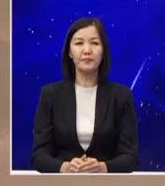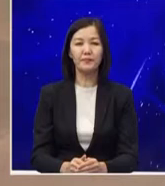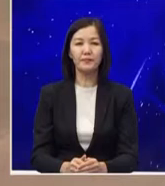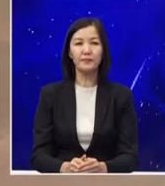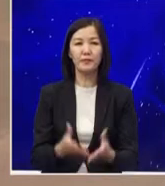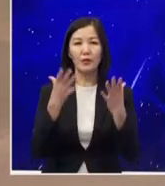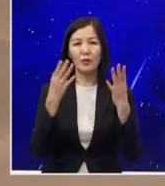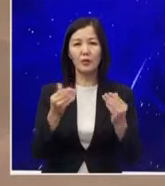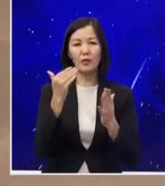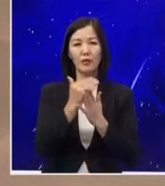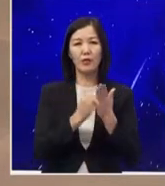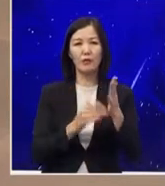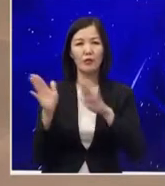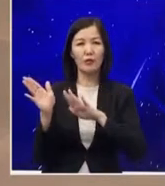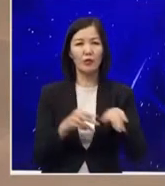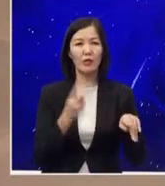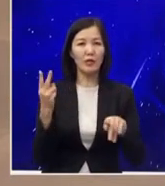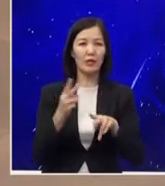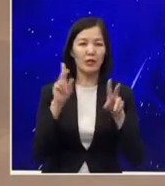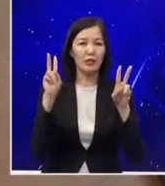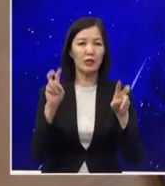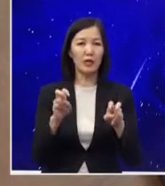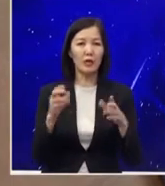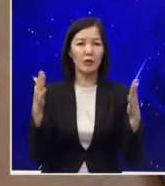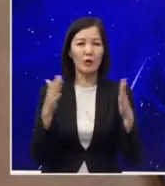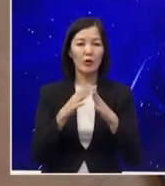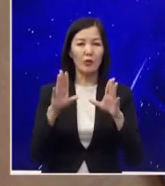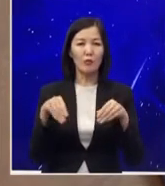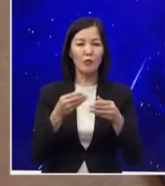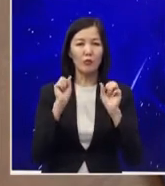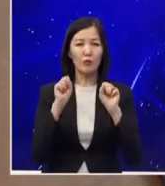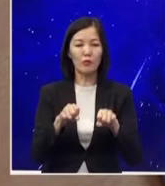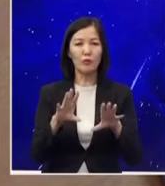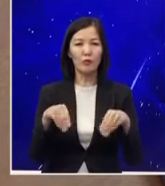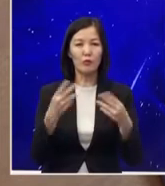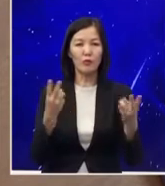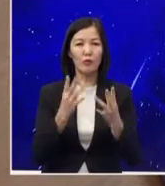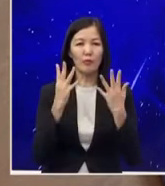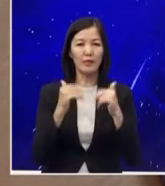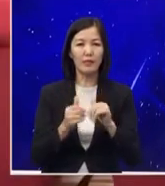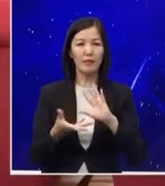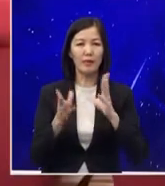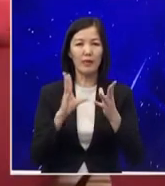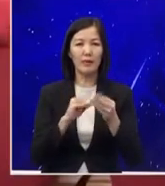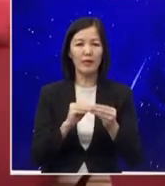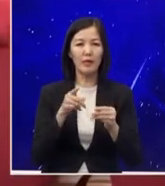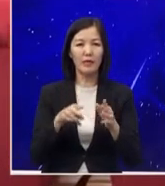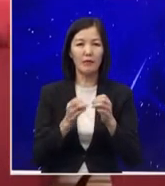Күн тәртібінде өткен екінші мәселе тұрғындарға баспана қол жетімді болуы. Мәселен, статистикалық мәліметке